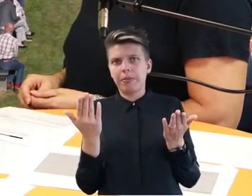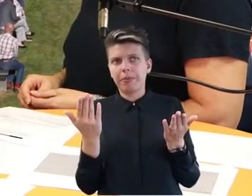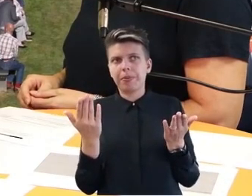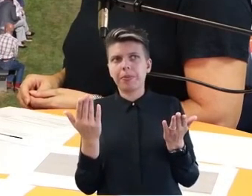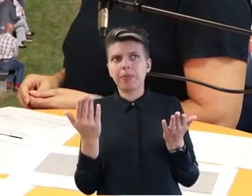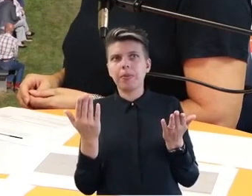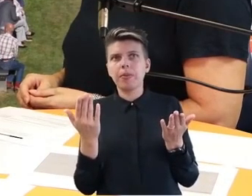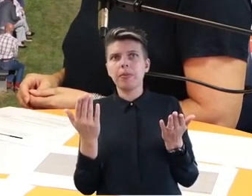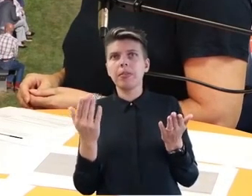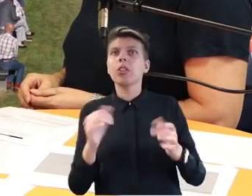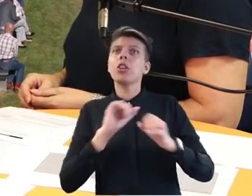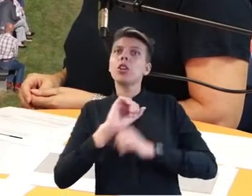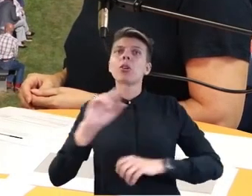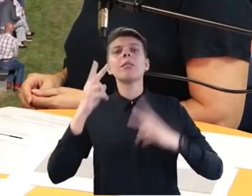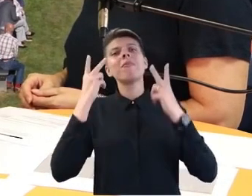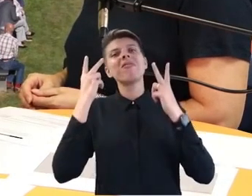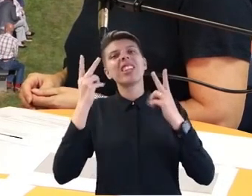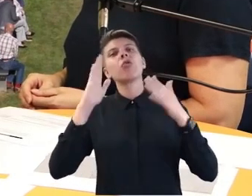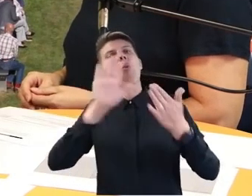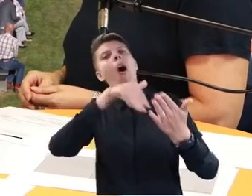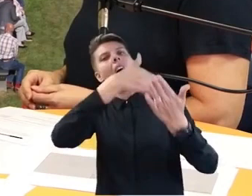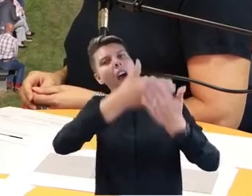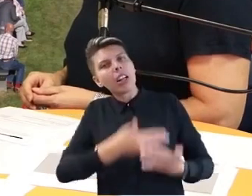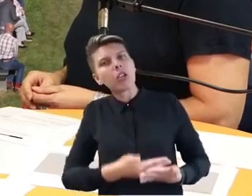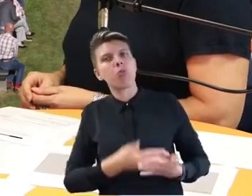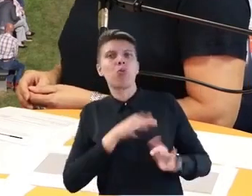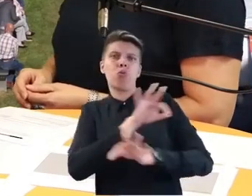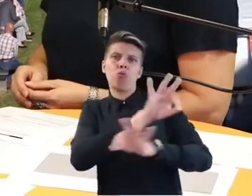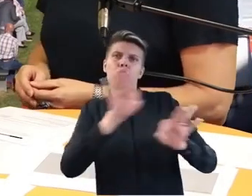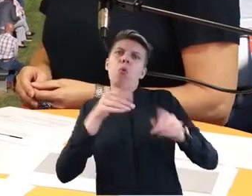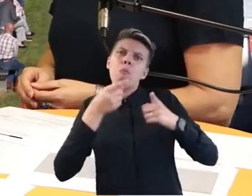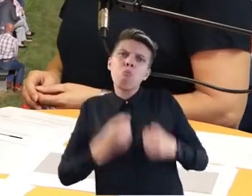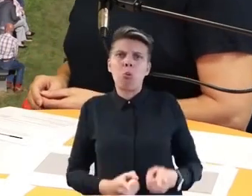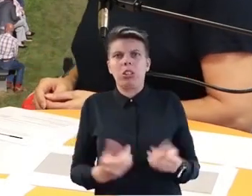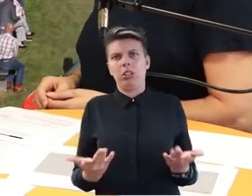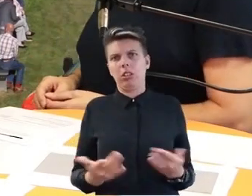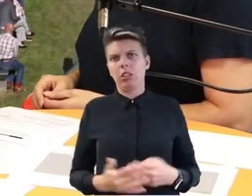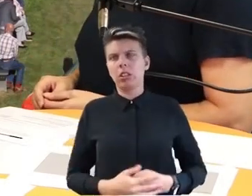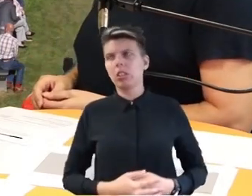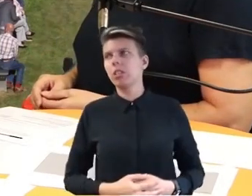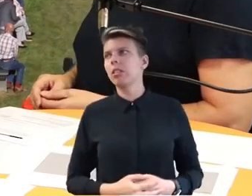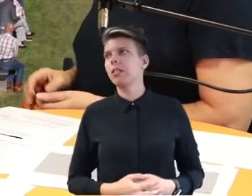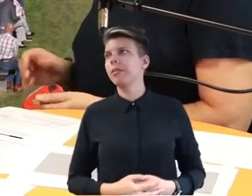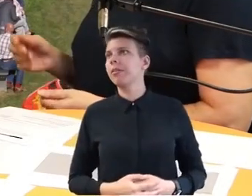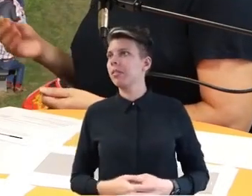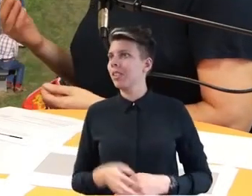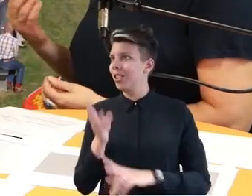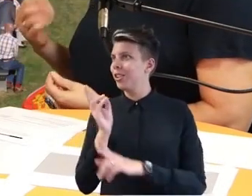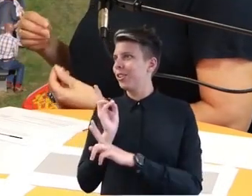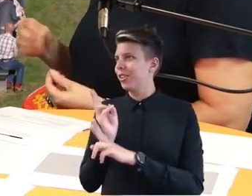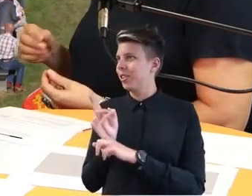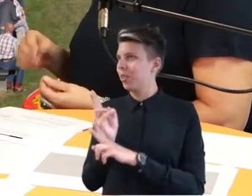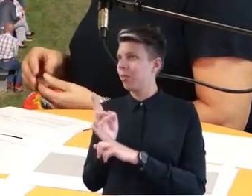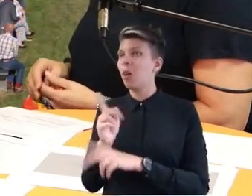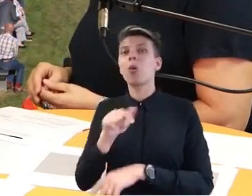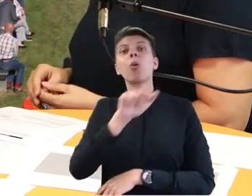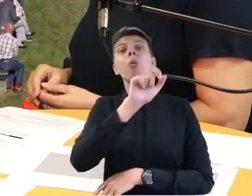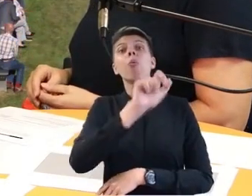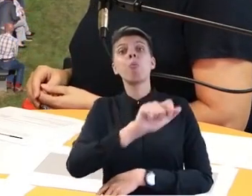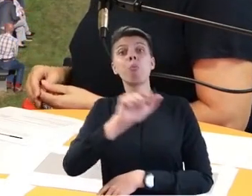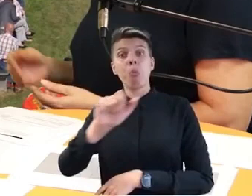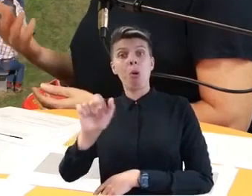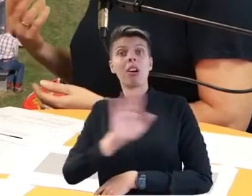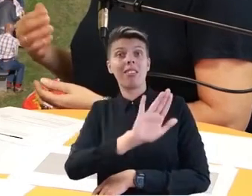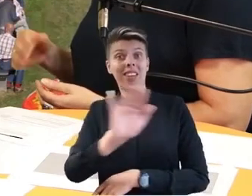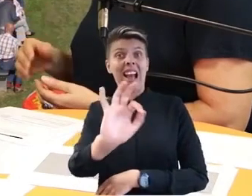solche angebote zu tun geben ja es ist auch sagen wir so bei denen bürgeranfragen die